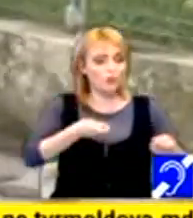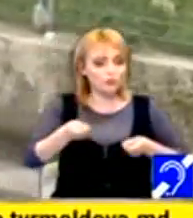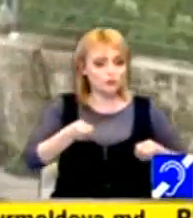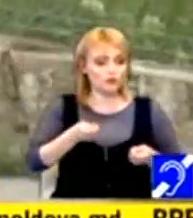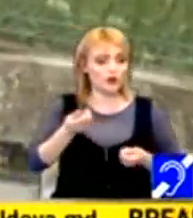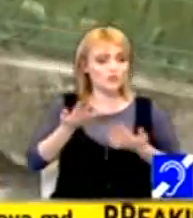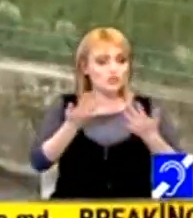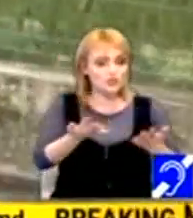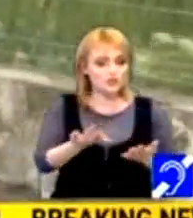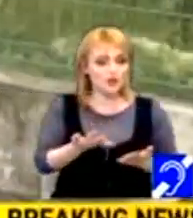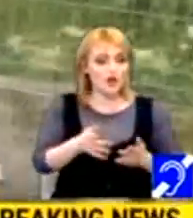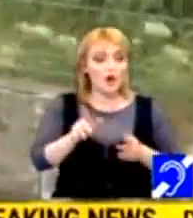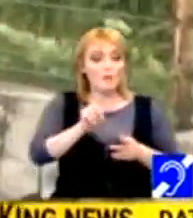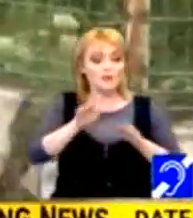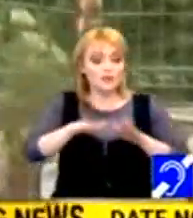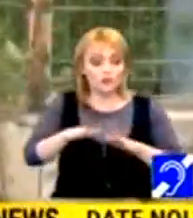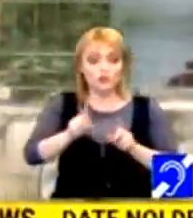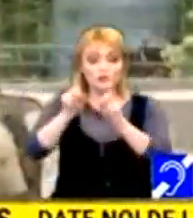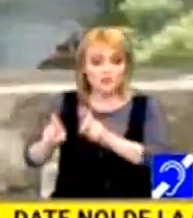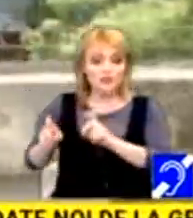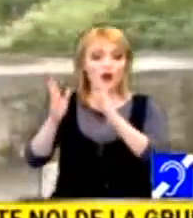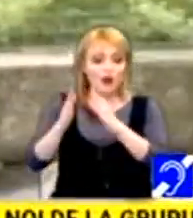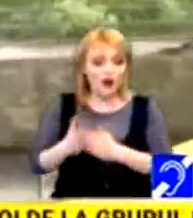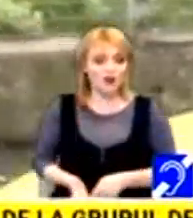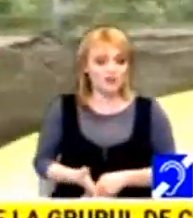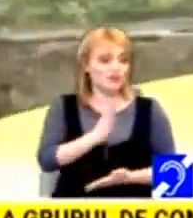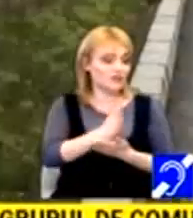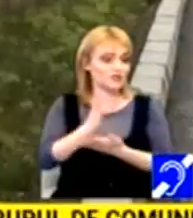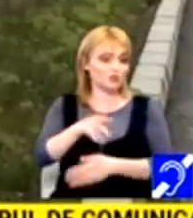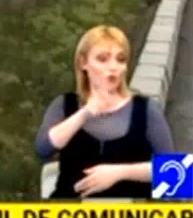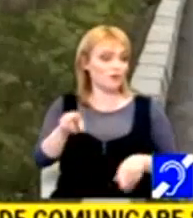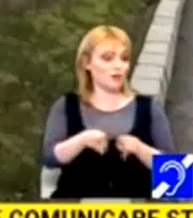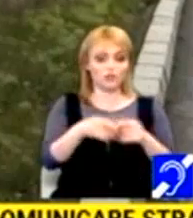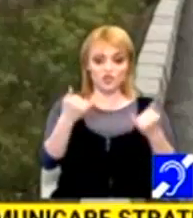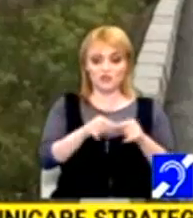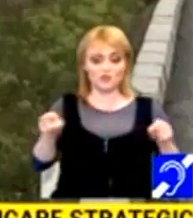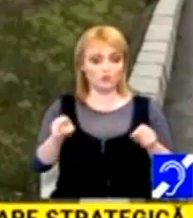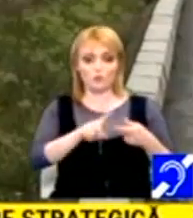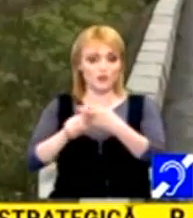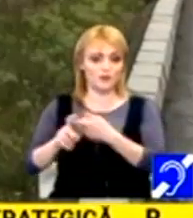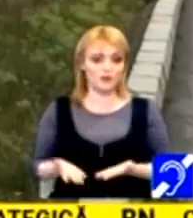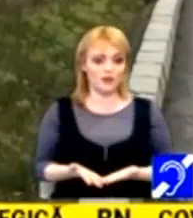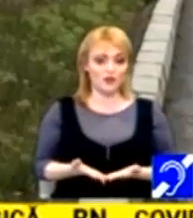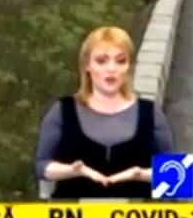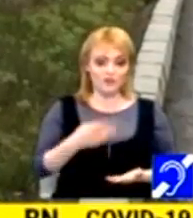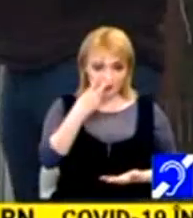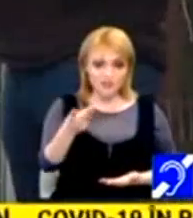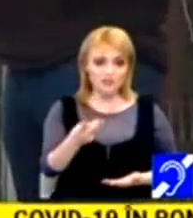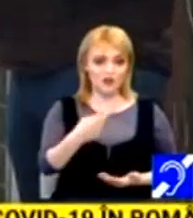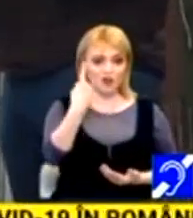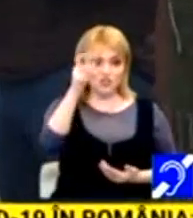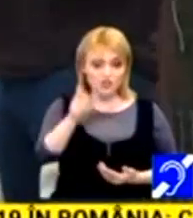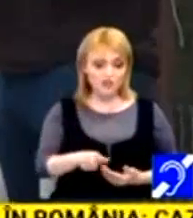autorități. În loc să rămână în casă, unii buzoieni se poartă de parcă nu ar fi pandemie. Citez relaxarea pe fețele buzoienilor, care se